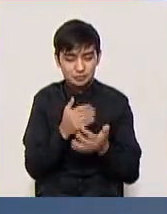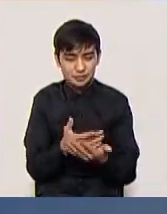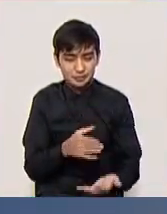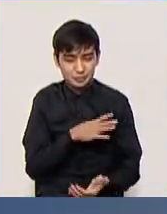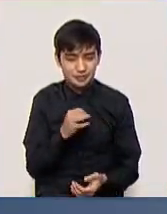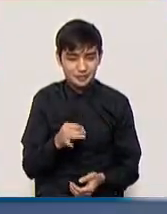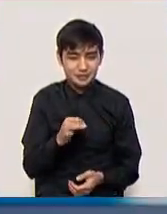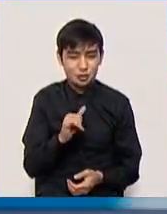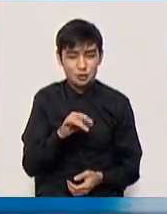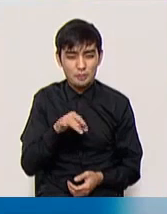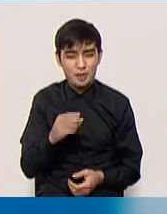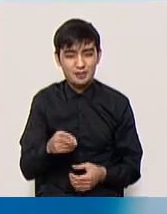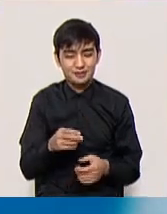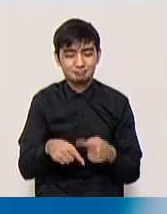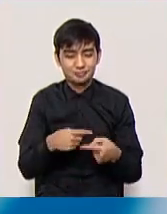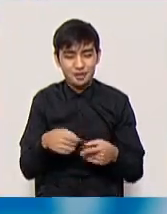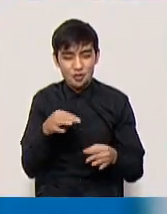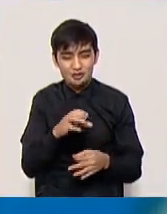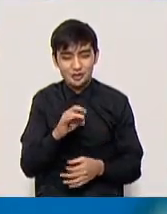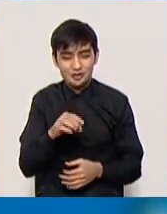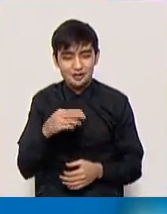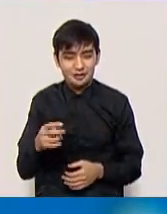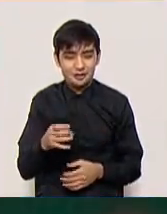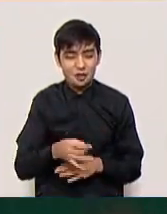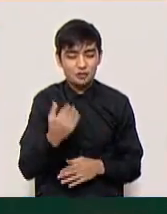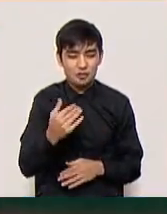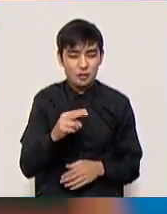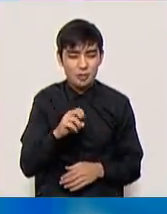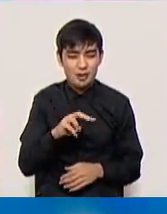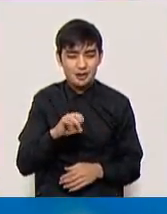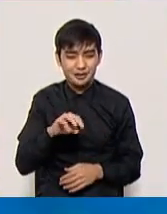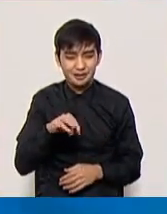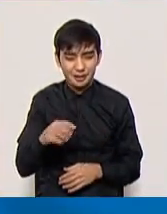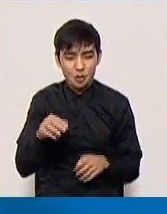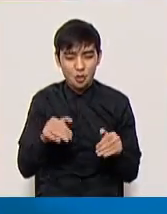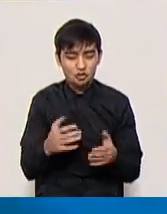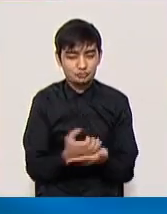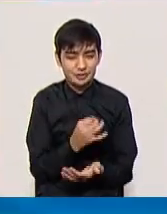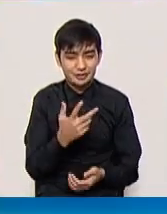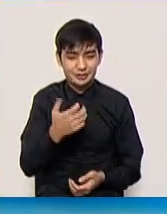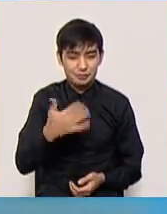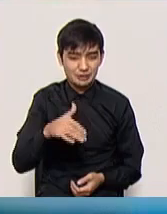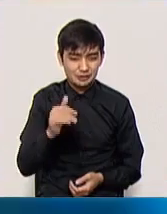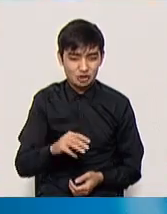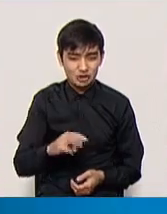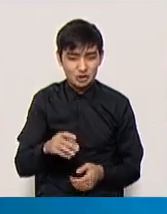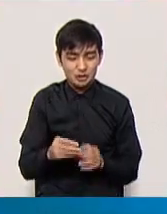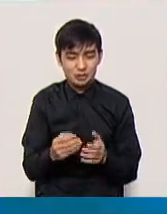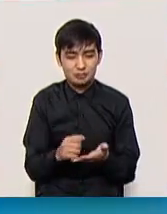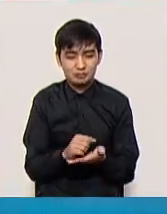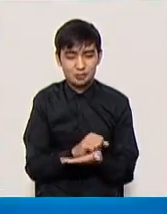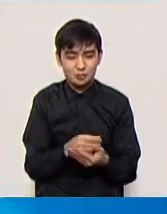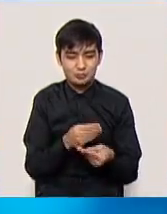Саналы ұрпақ слетінің бас жүлдесін Сарқан ауданының политехникалық колледжі жеңіп алып, 350 000 теңгенің сертификатына ие болды.